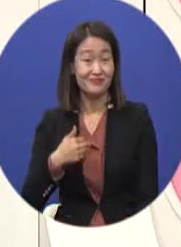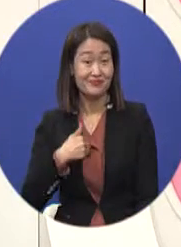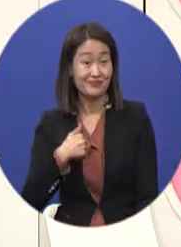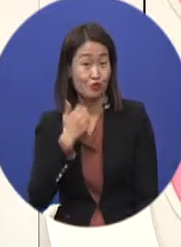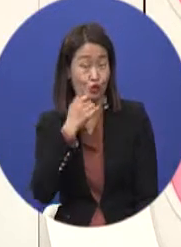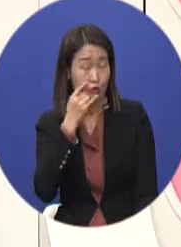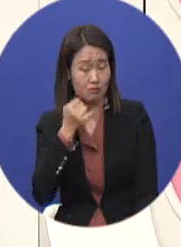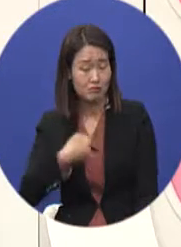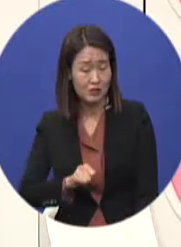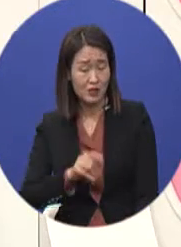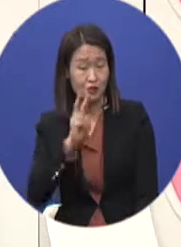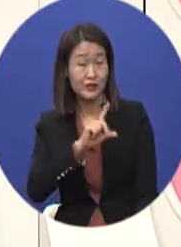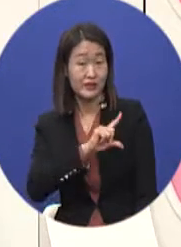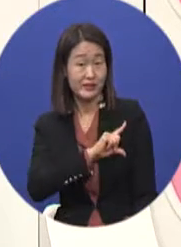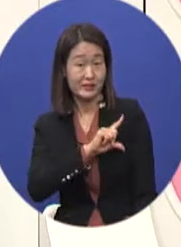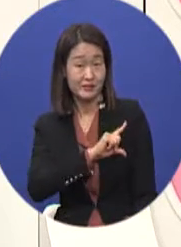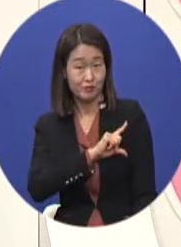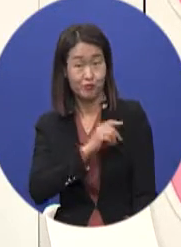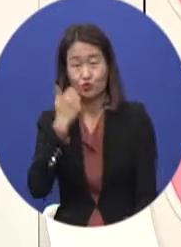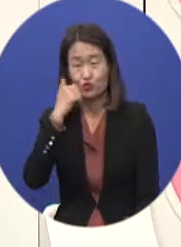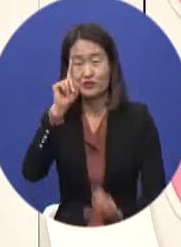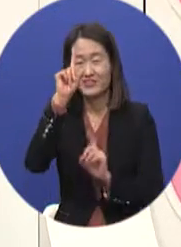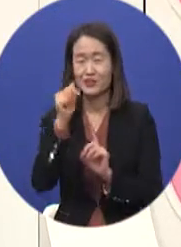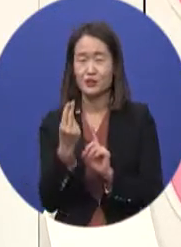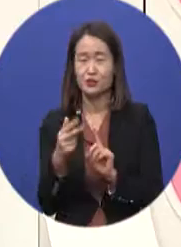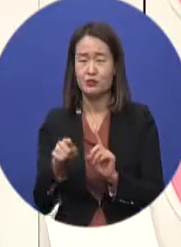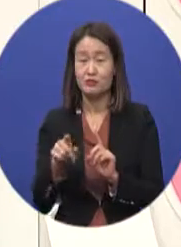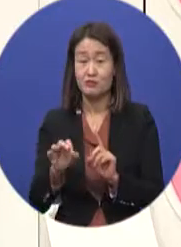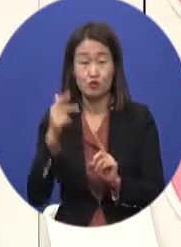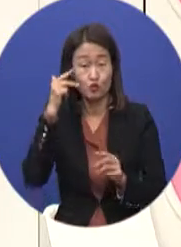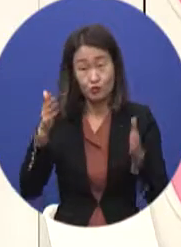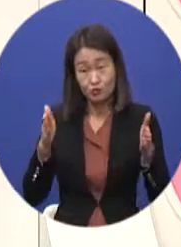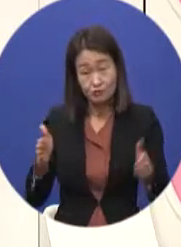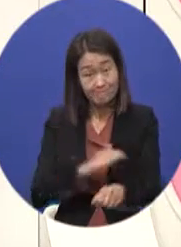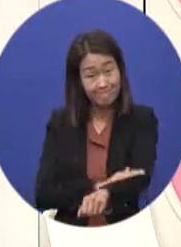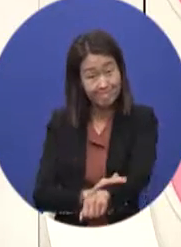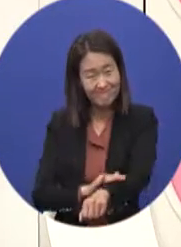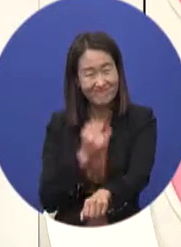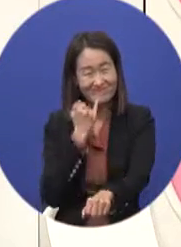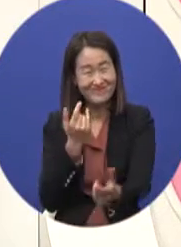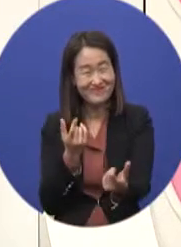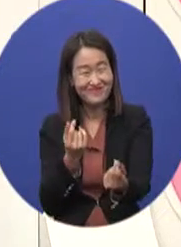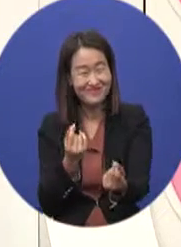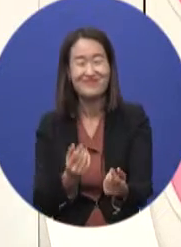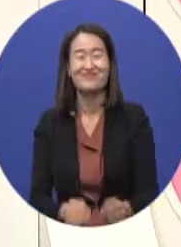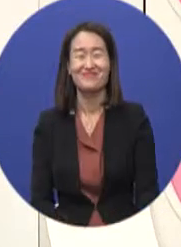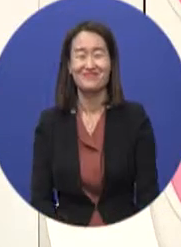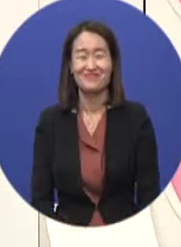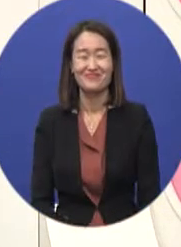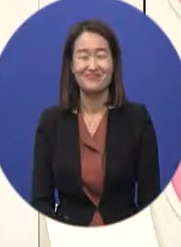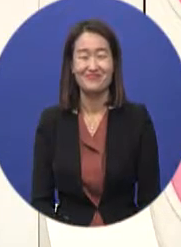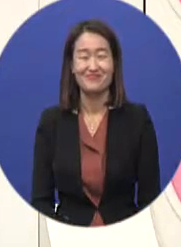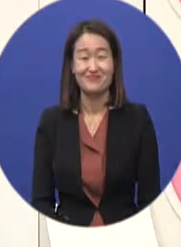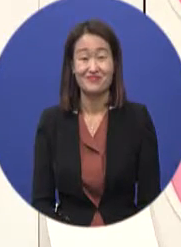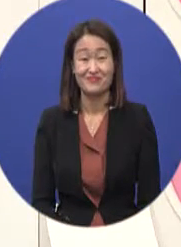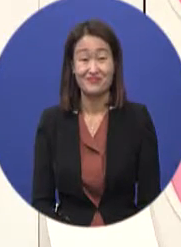저는 엄마와 딸 부르는 가수 이효정입니다. 한 주 동안 별일 없으셨습니까? 자,